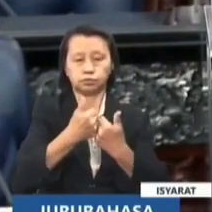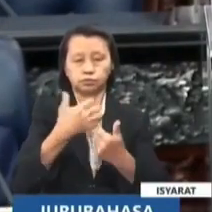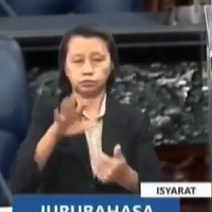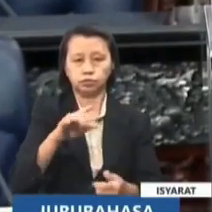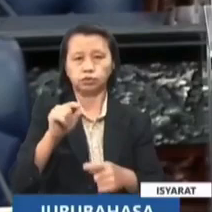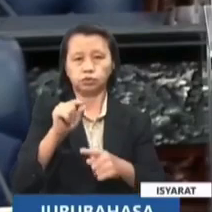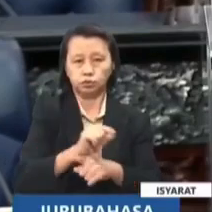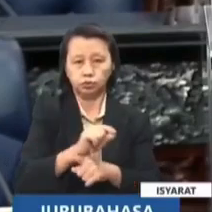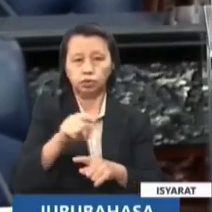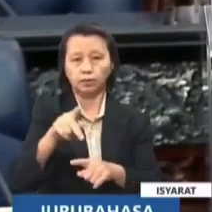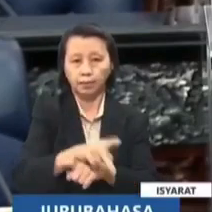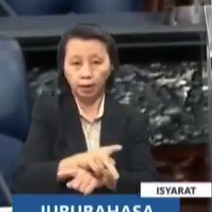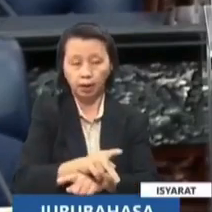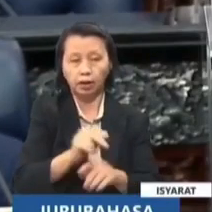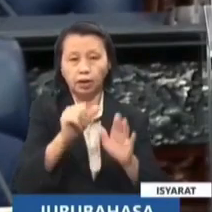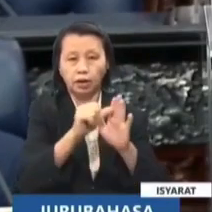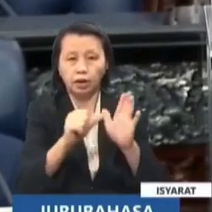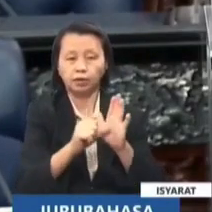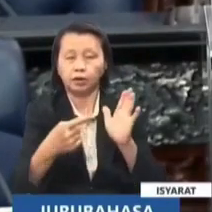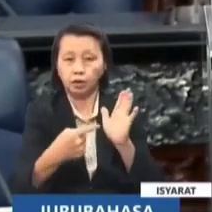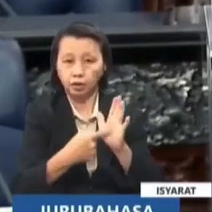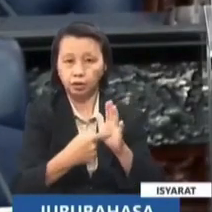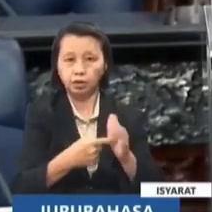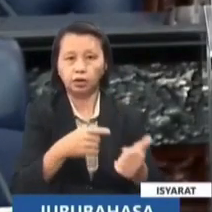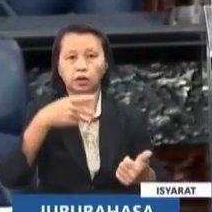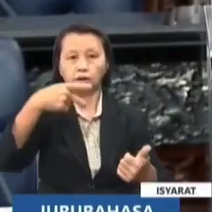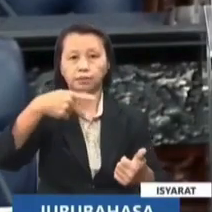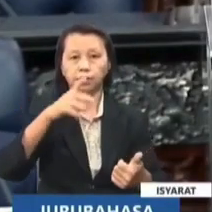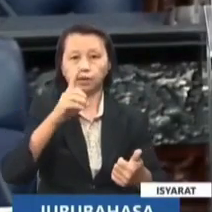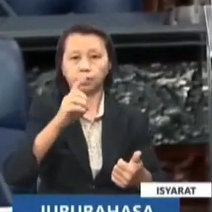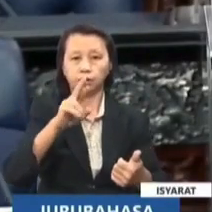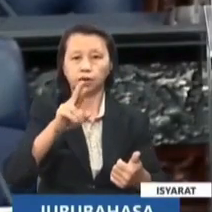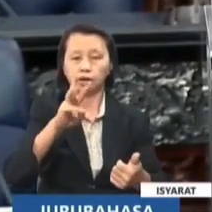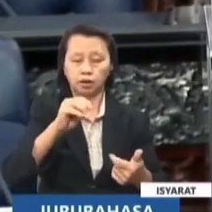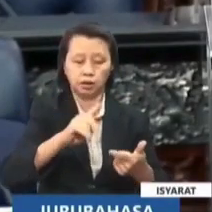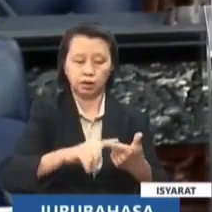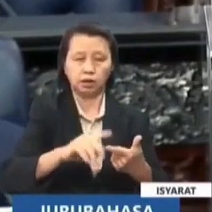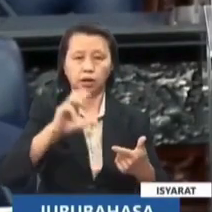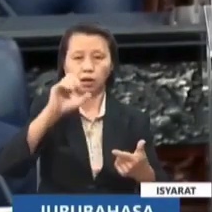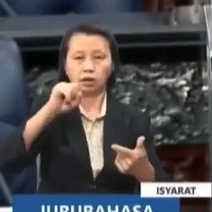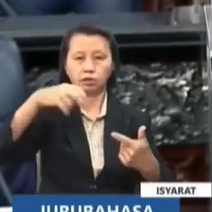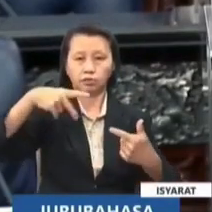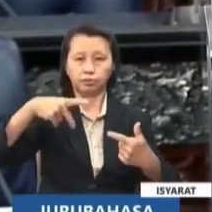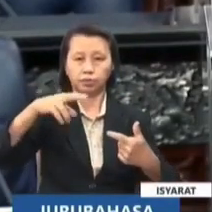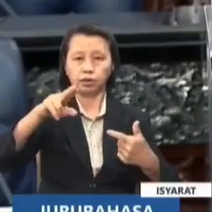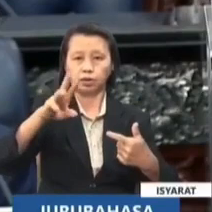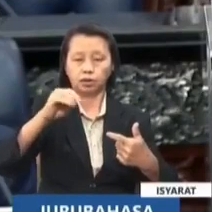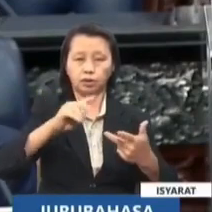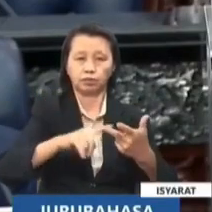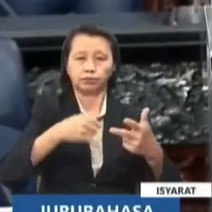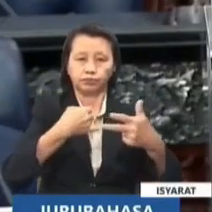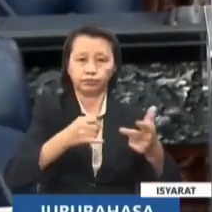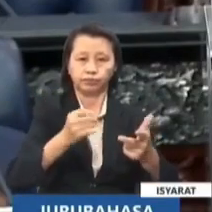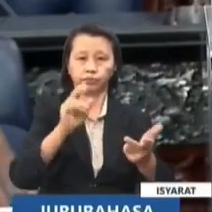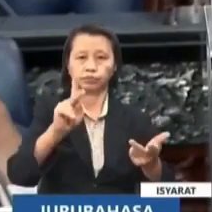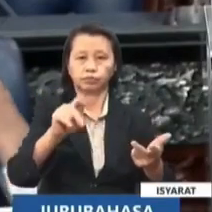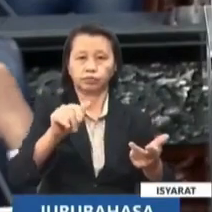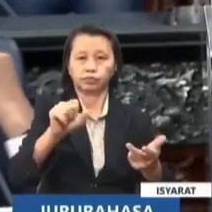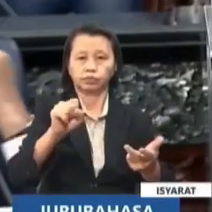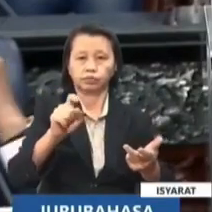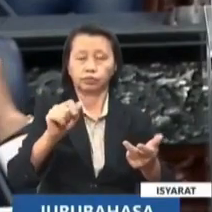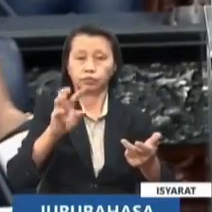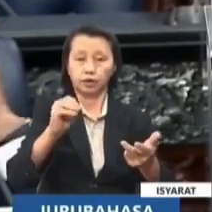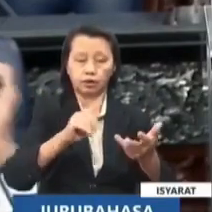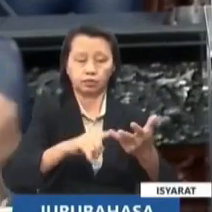telah menggunapakai akta ini, iaitu Polis Diraja Malaysia, Suruhanjaya Pencegah Rasuah, Jabatan Kastam